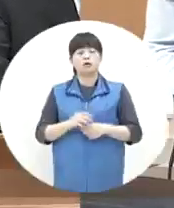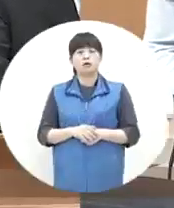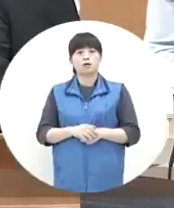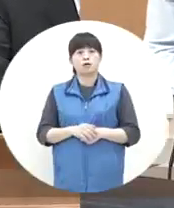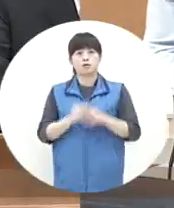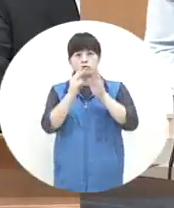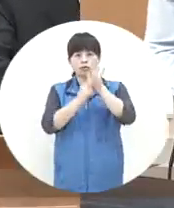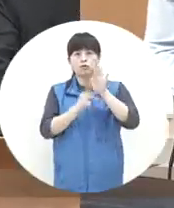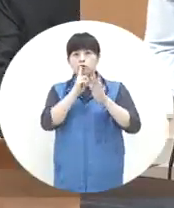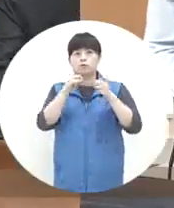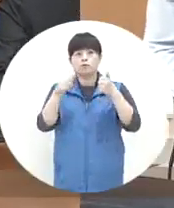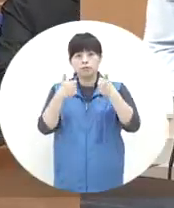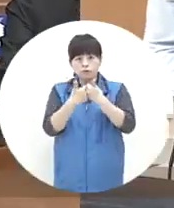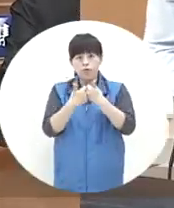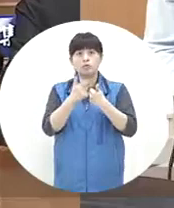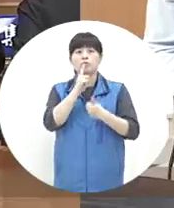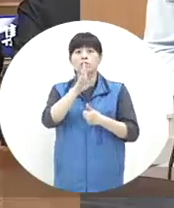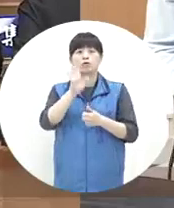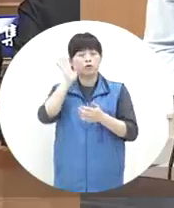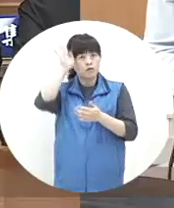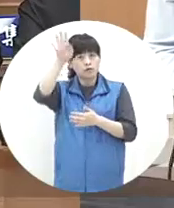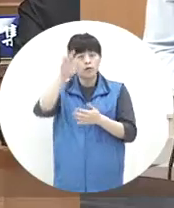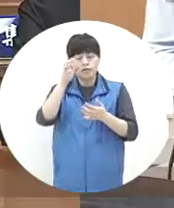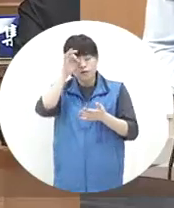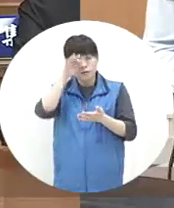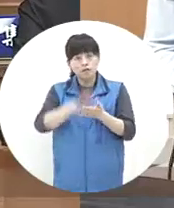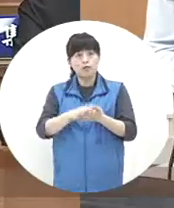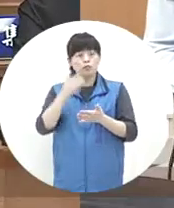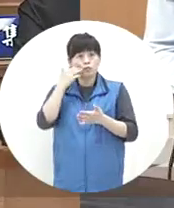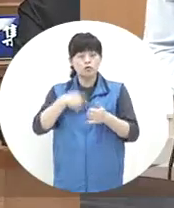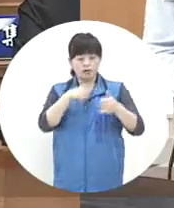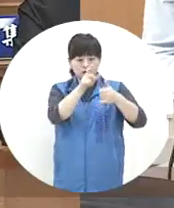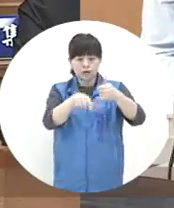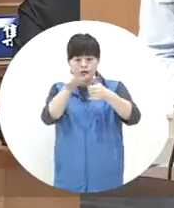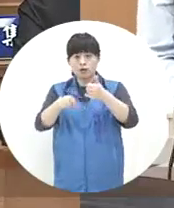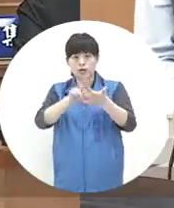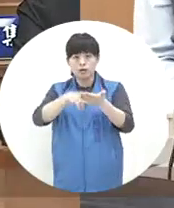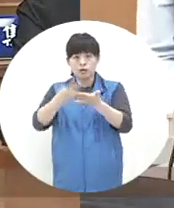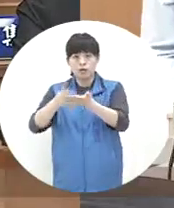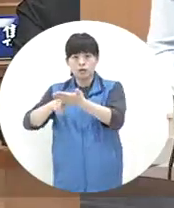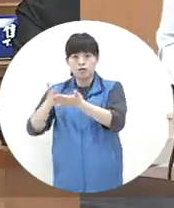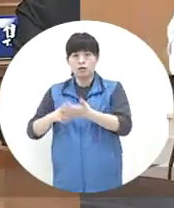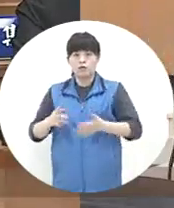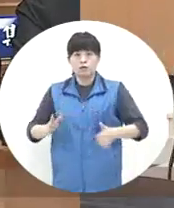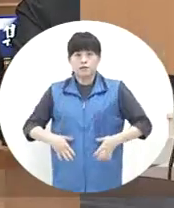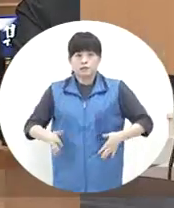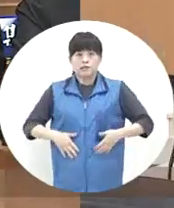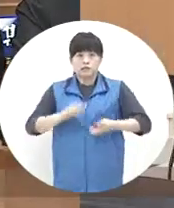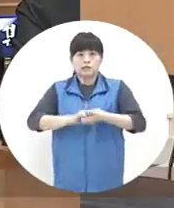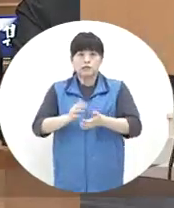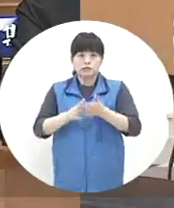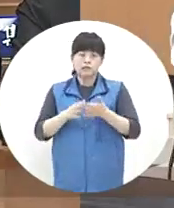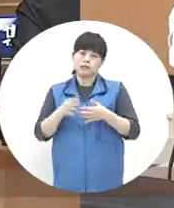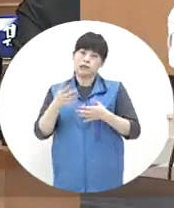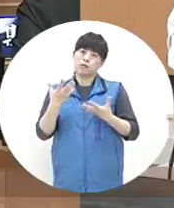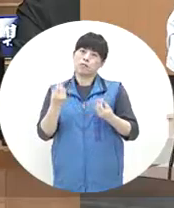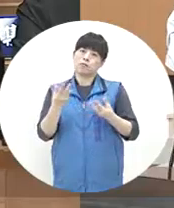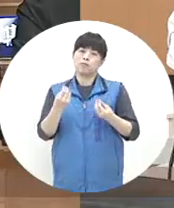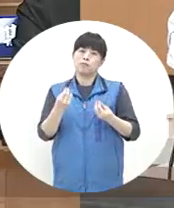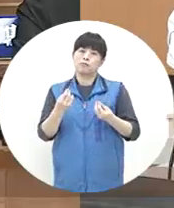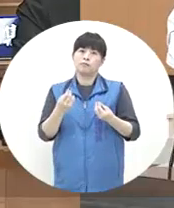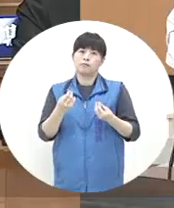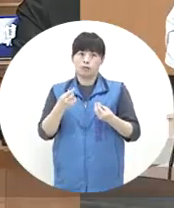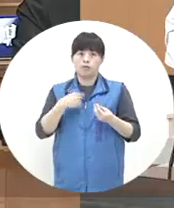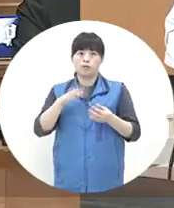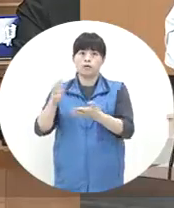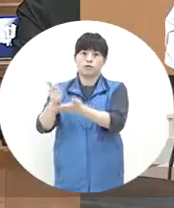说明会嘛齁。后来发现这个我们如果要做个案变更的话，缺乏急迫性跟必要性啊，所以未来我们已经邀